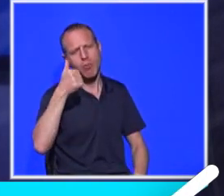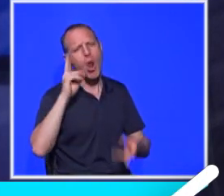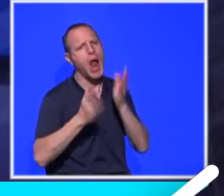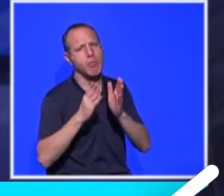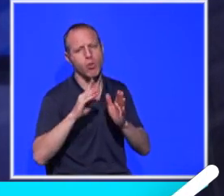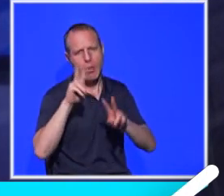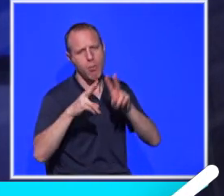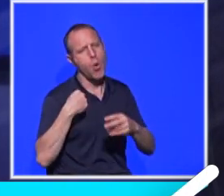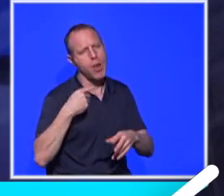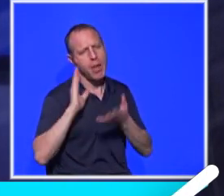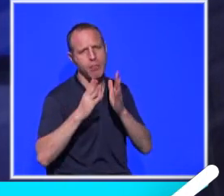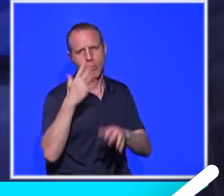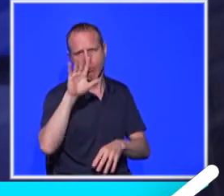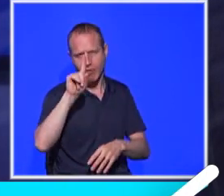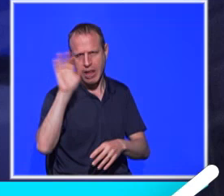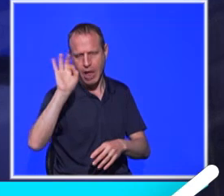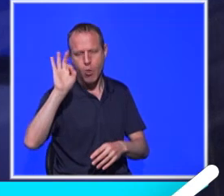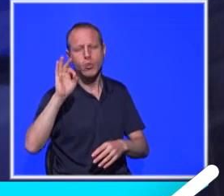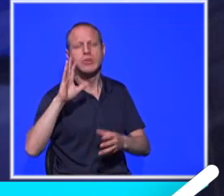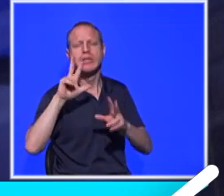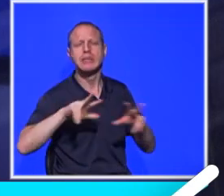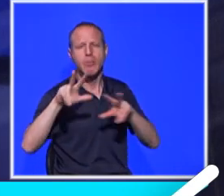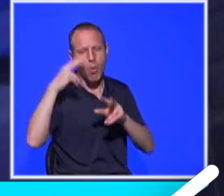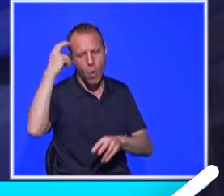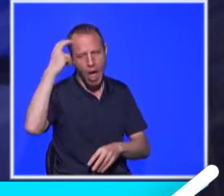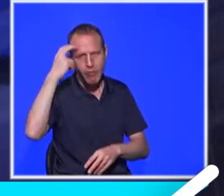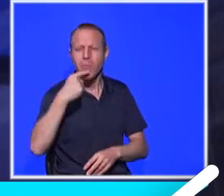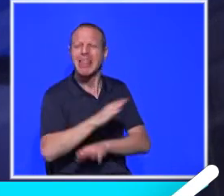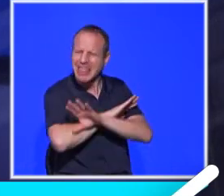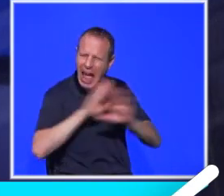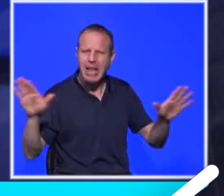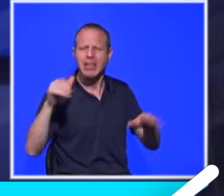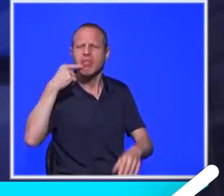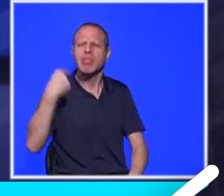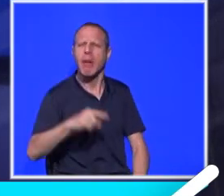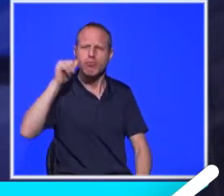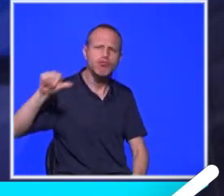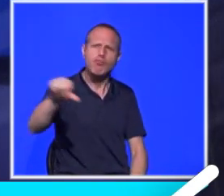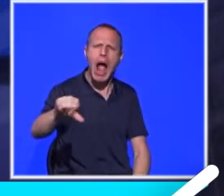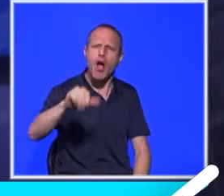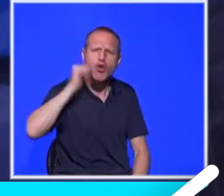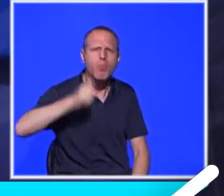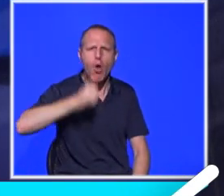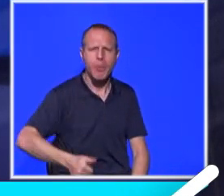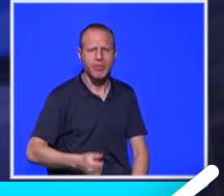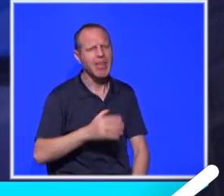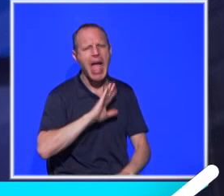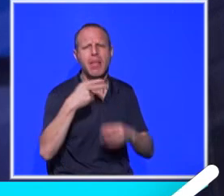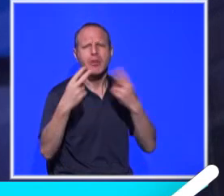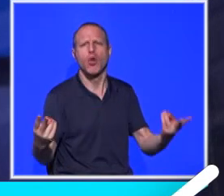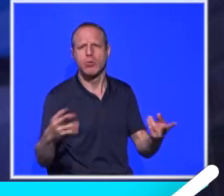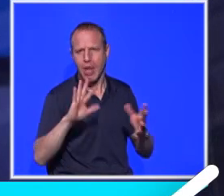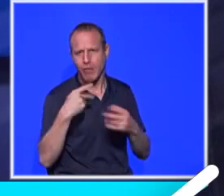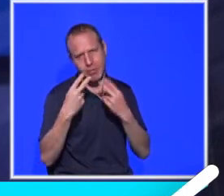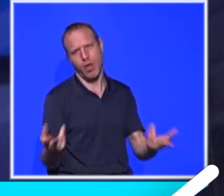לי באלימות. 51% מהציבור הערבי אומר, די, אדם נשפח יום-יום, ואין פתרונות. אבל